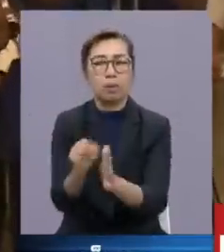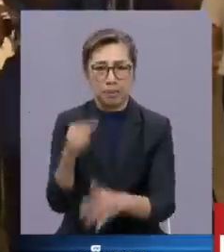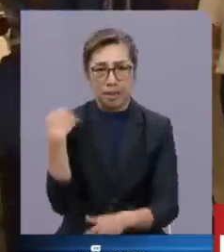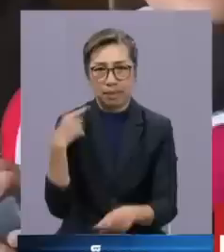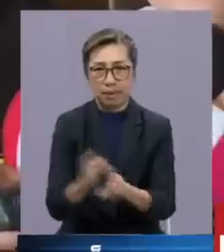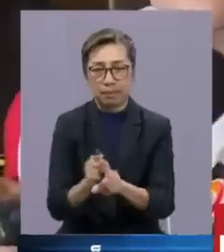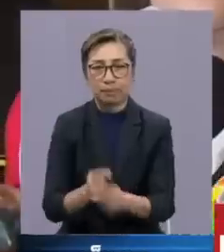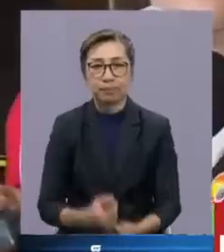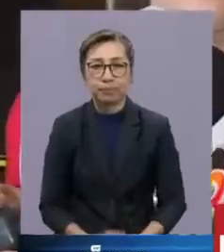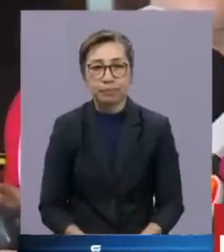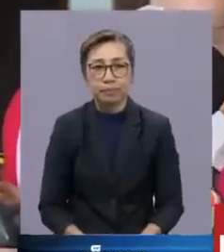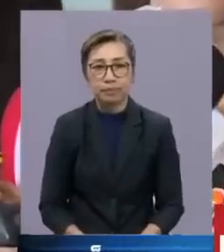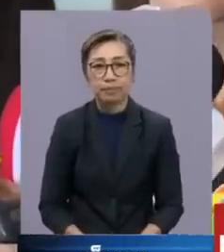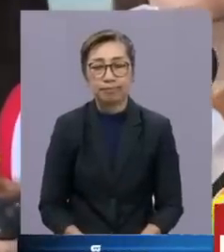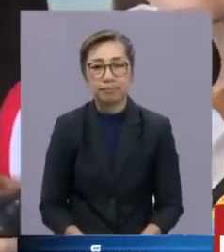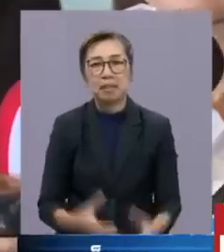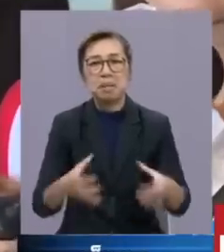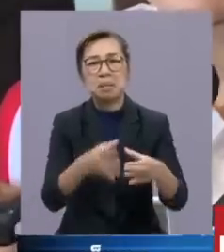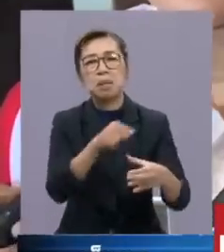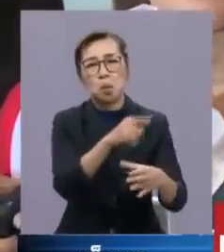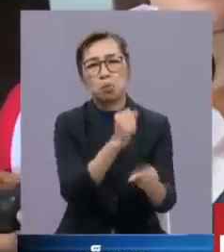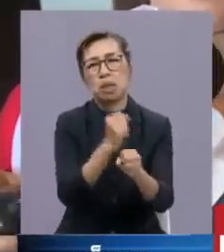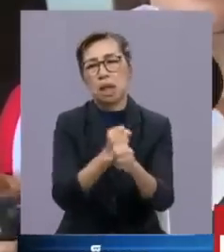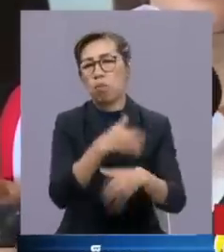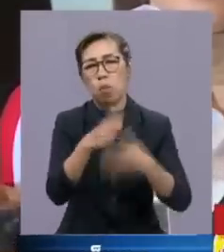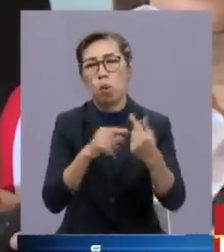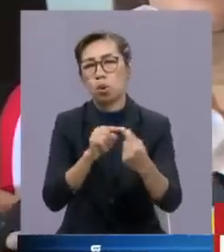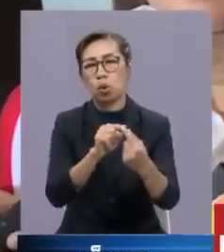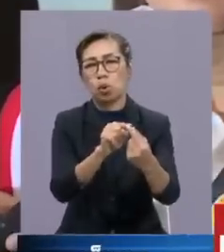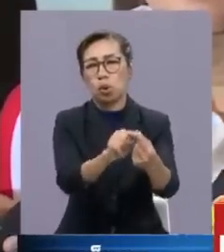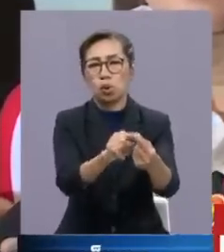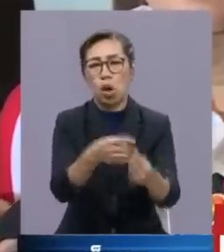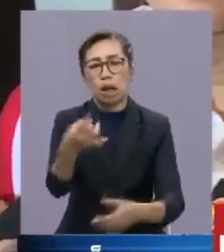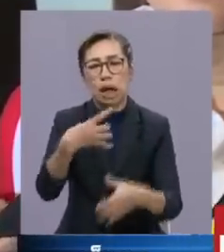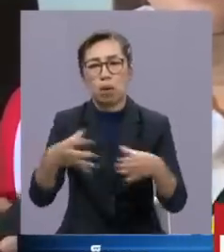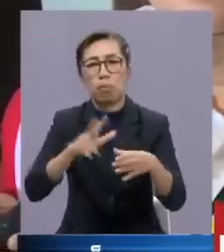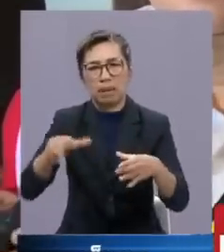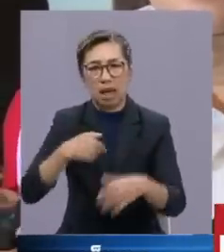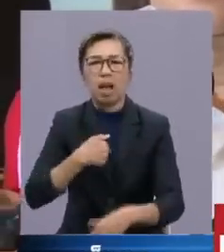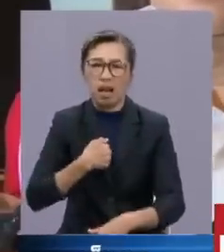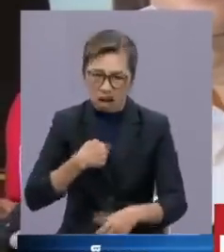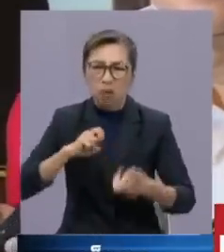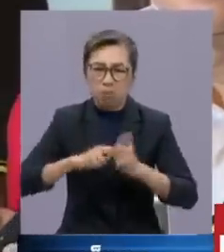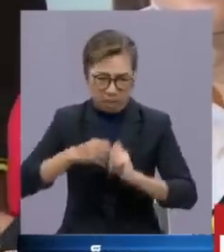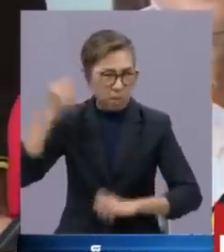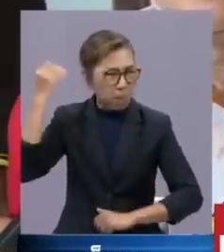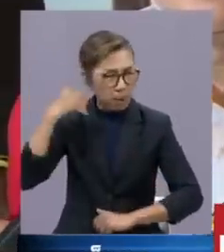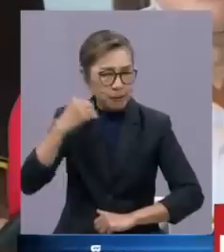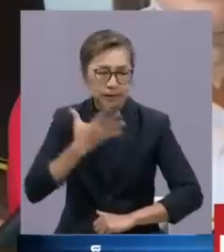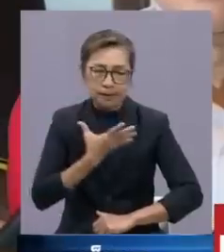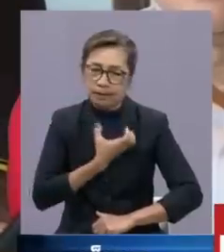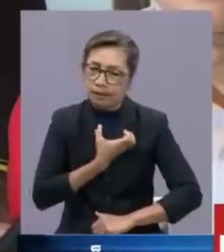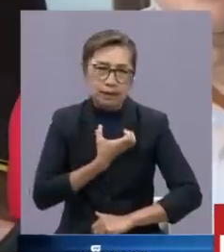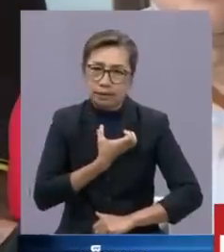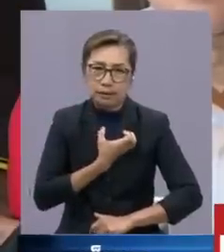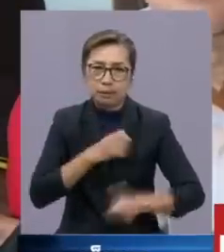ค่ะ กระบวนการต่อเนื่องนะครับเพื่อไทยเราเจ็บเพราะเรื่องนี้เยอะนะครับเ